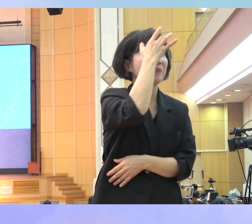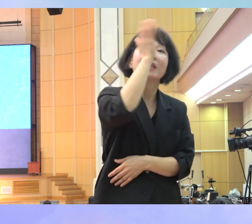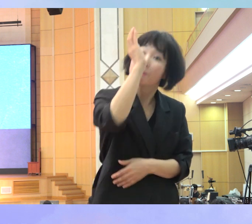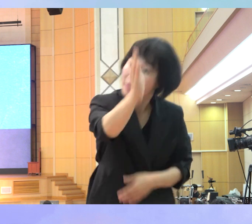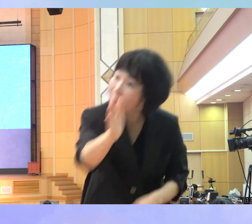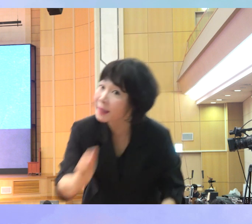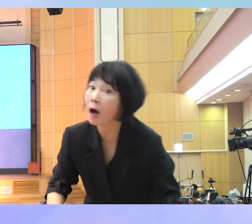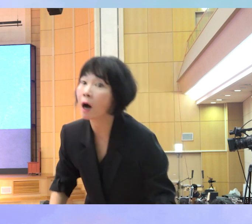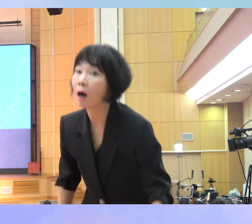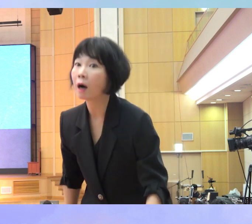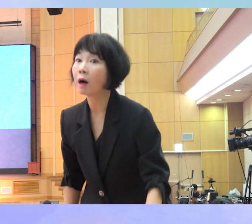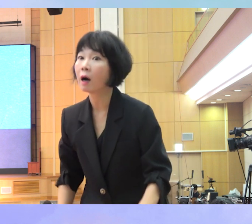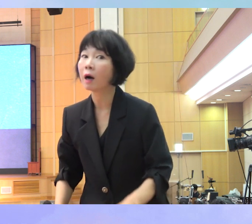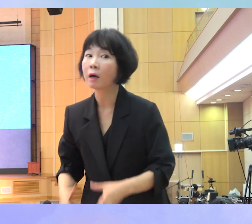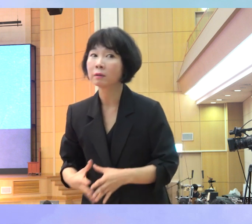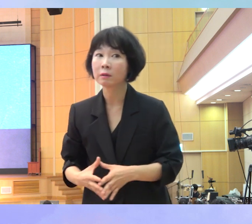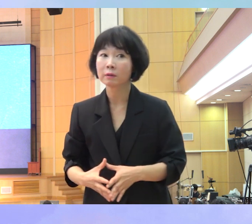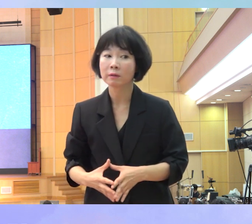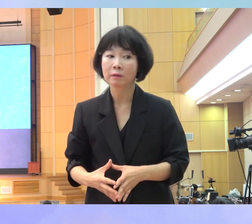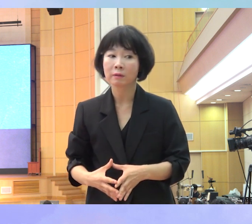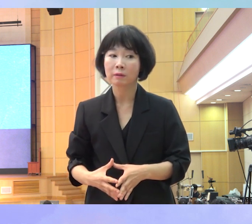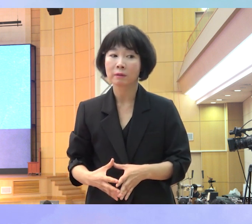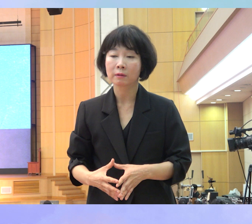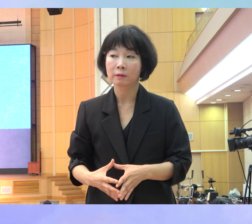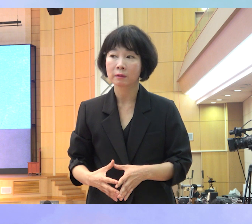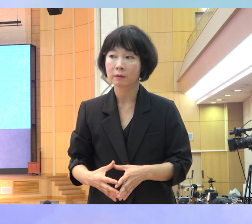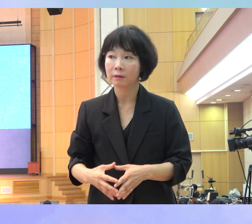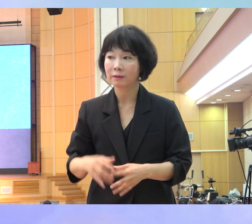그러면 될 것도 안 돼요. A에